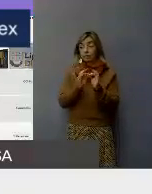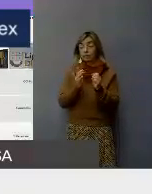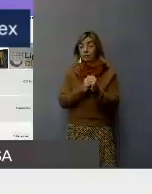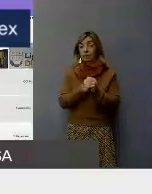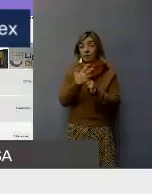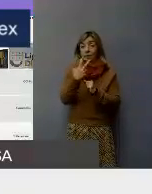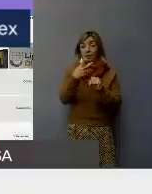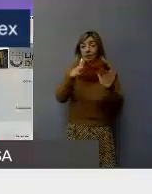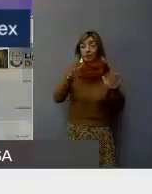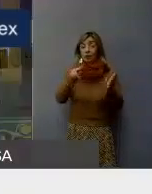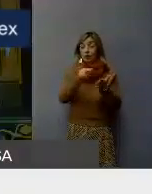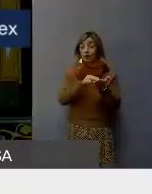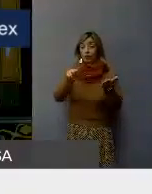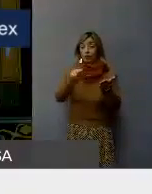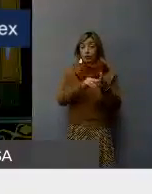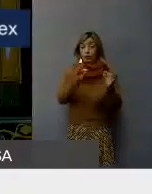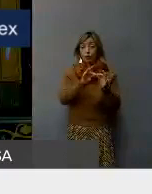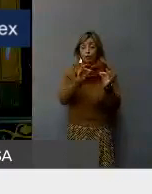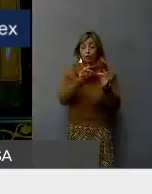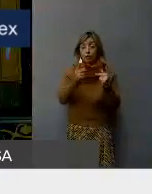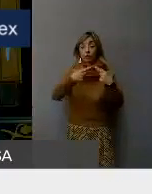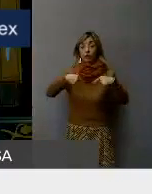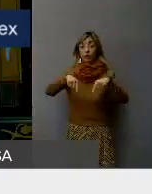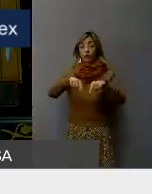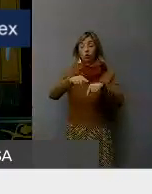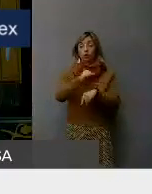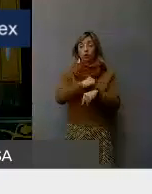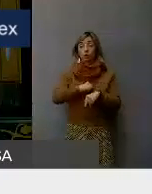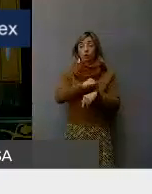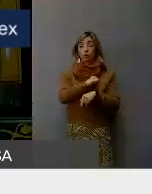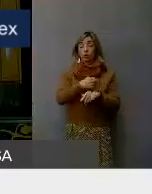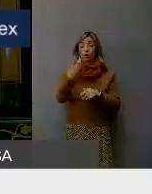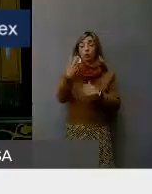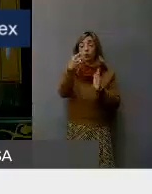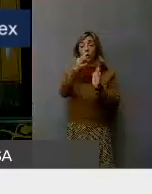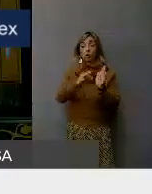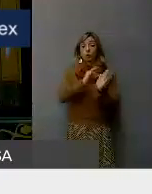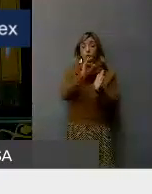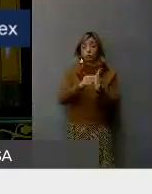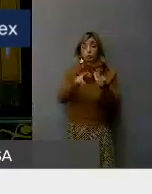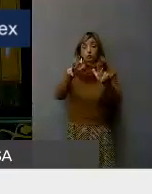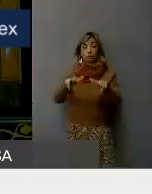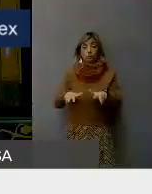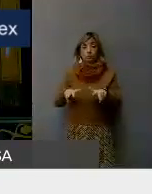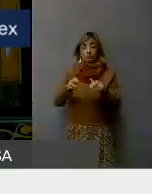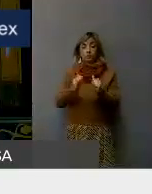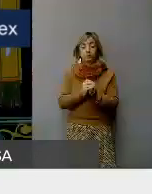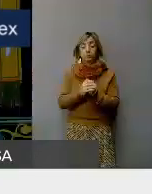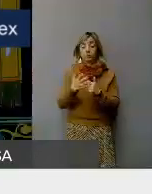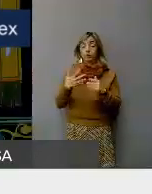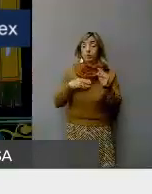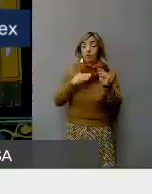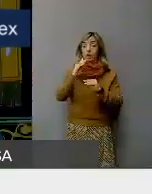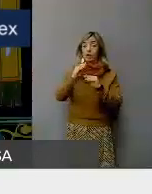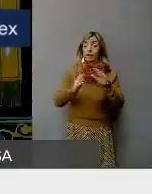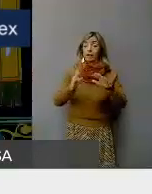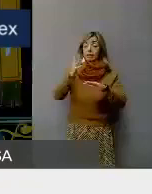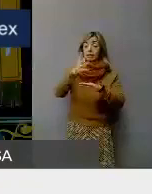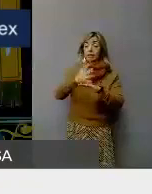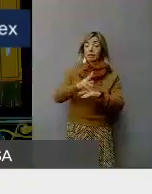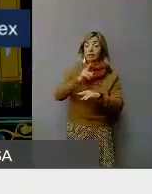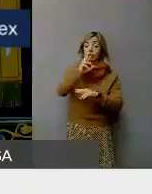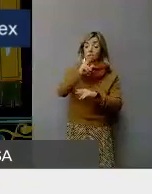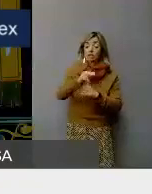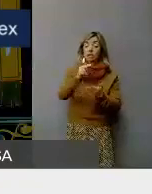39 voti favorevoli il consiglio comunale approva i due ordini del giorno ci sono richieste di intervento in dichiarazione di voto